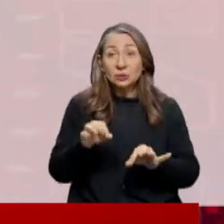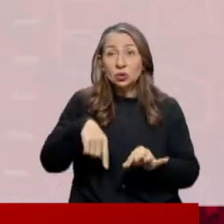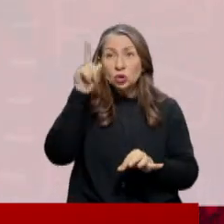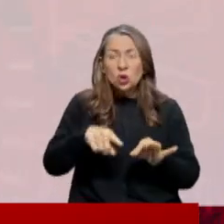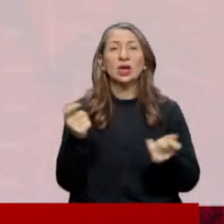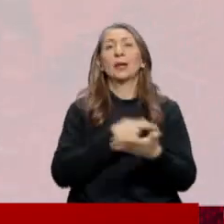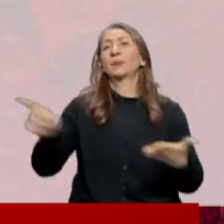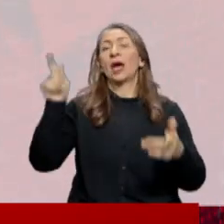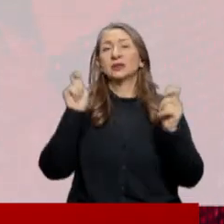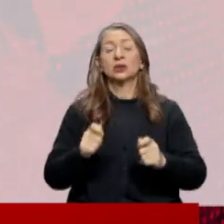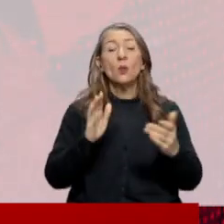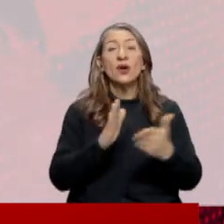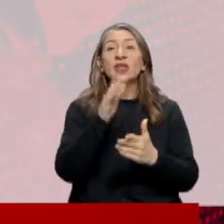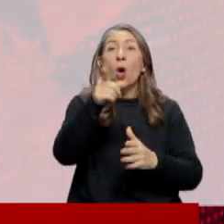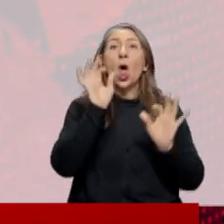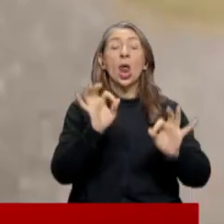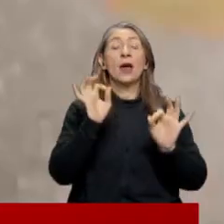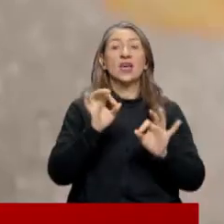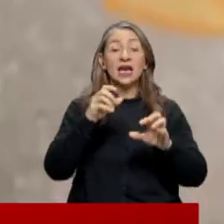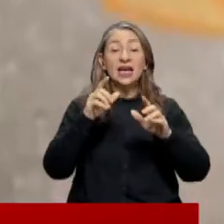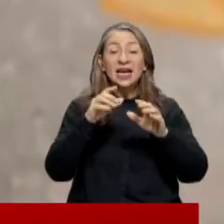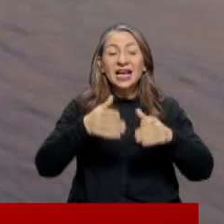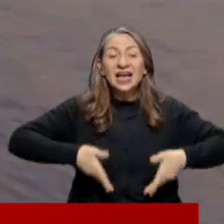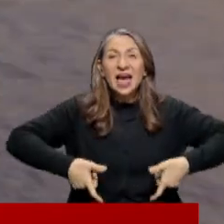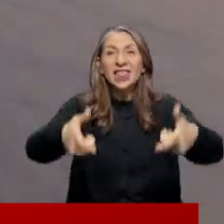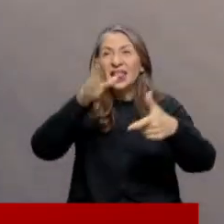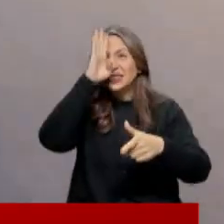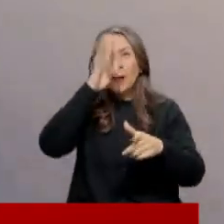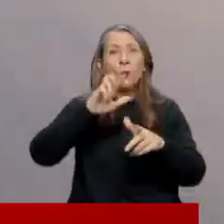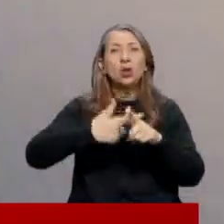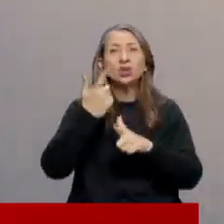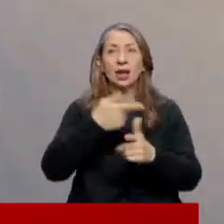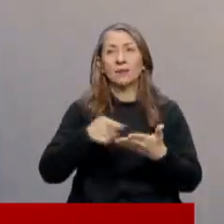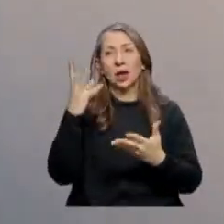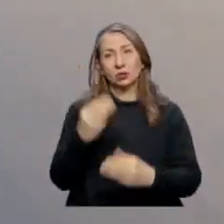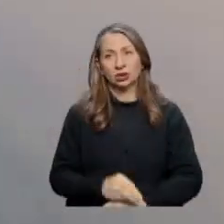iptal edeceğiz. Muhalefetin rant projesi dediği Kanal İstanbul projesi iptal edilecek.